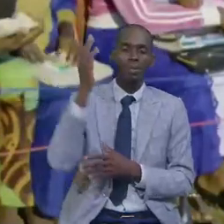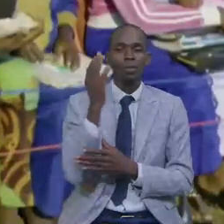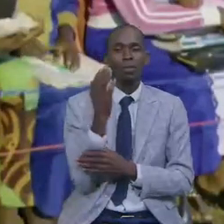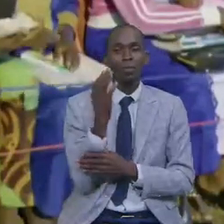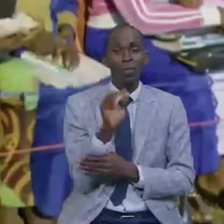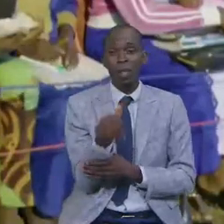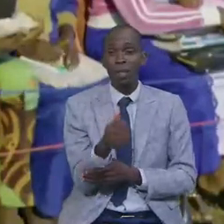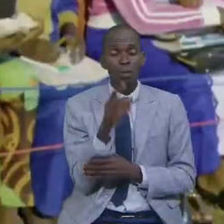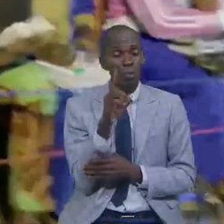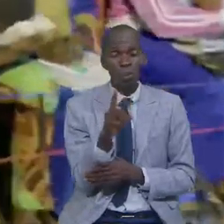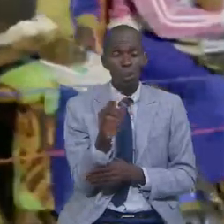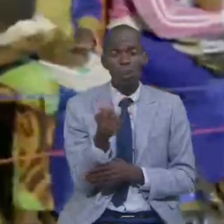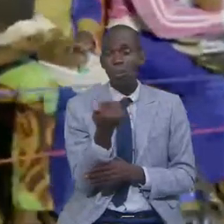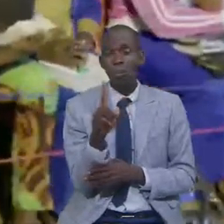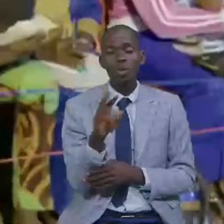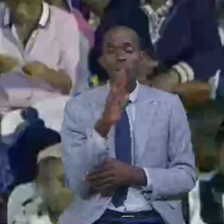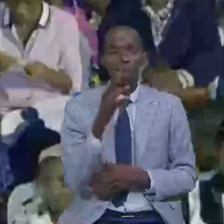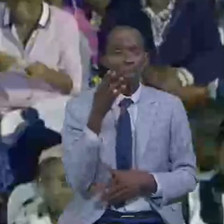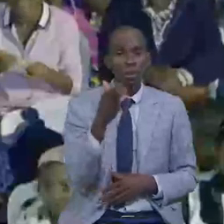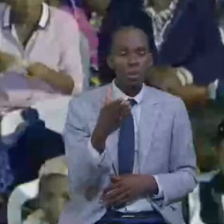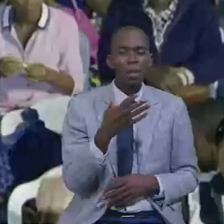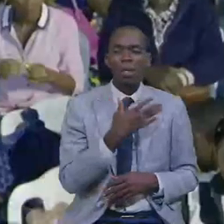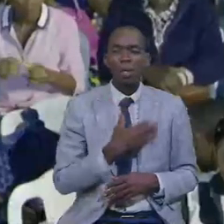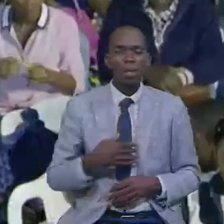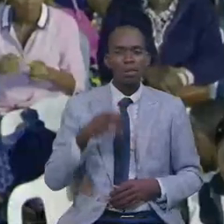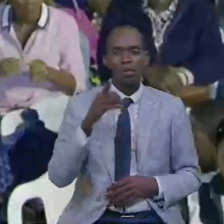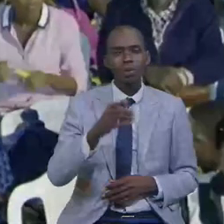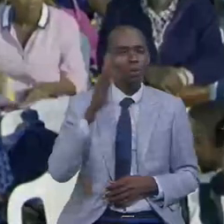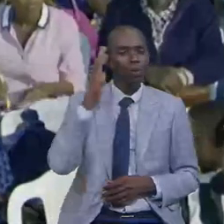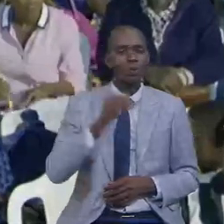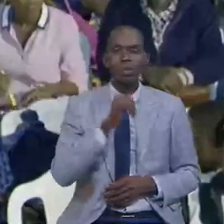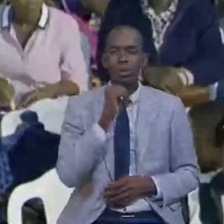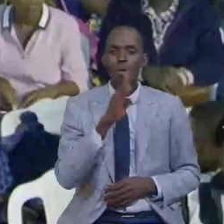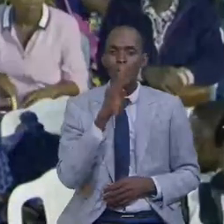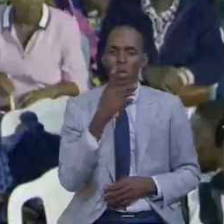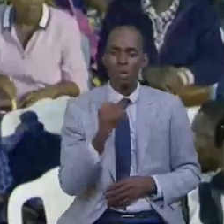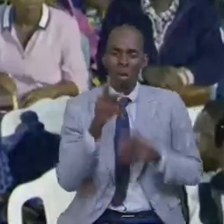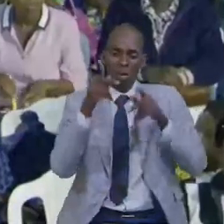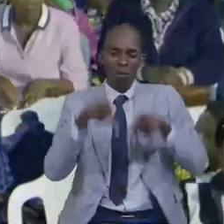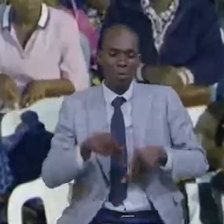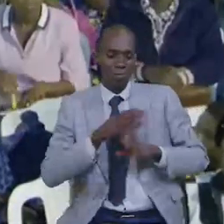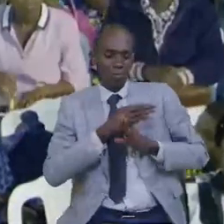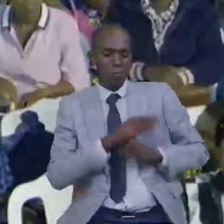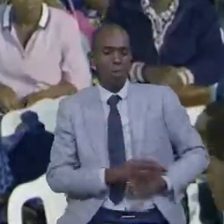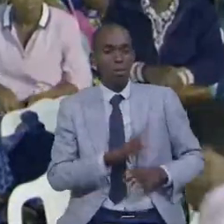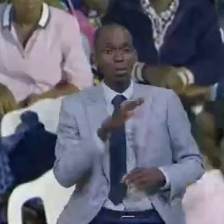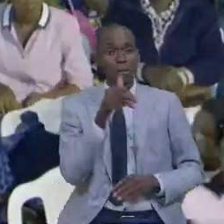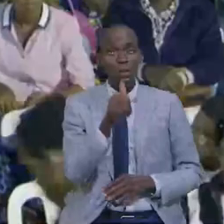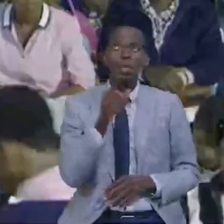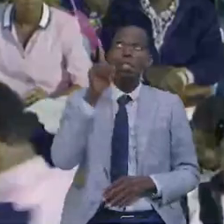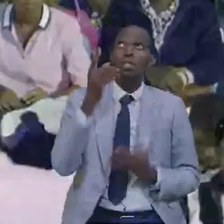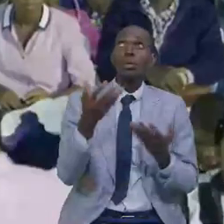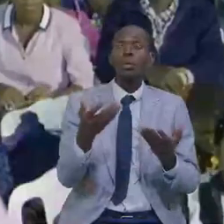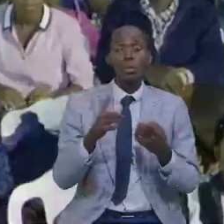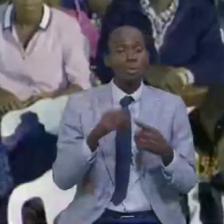lève ça bien n'importe où et tu ne veux pas te le blocage pour toi même il veut